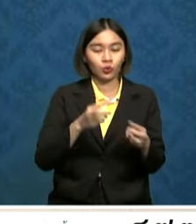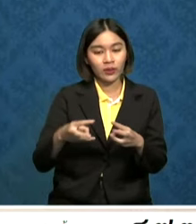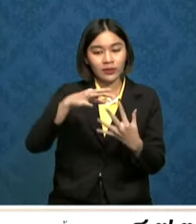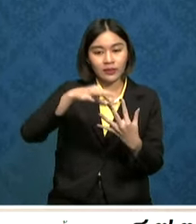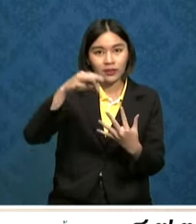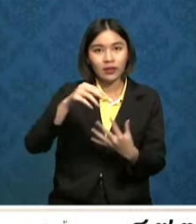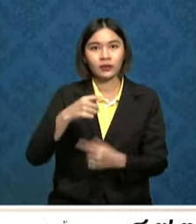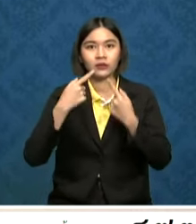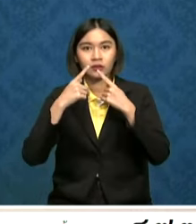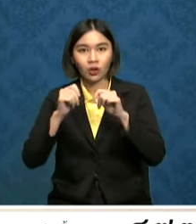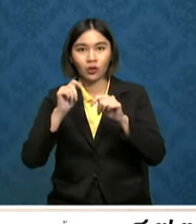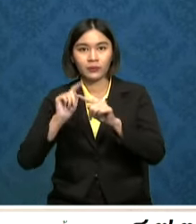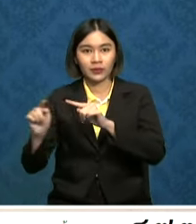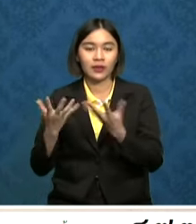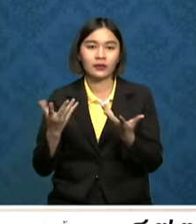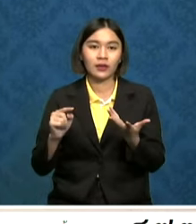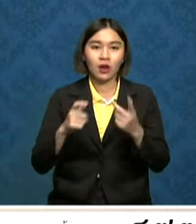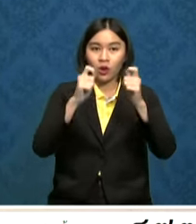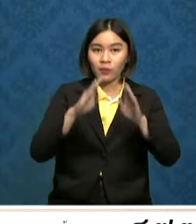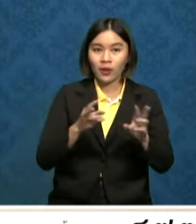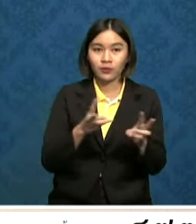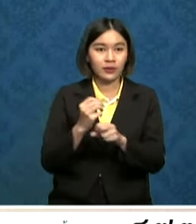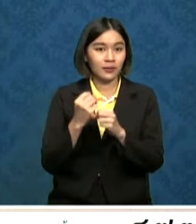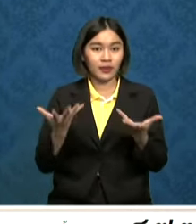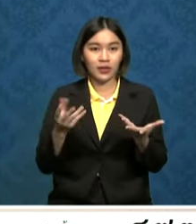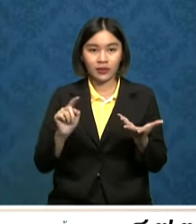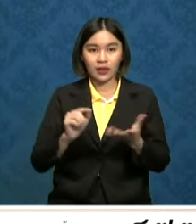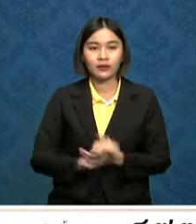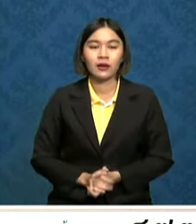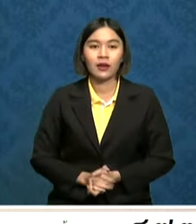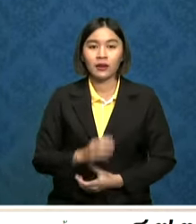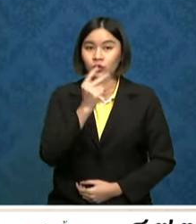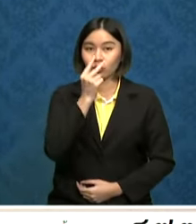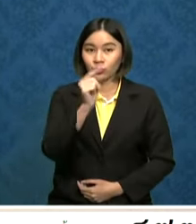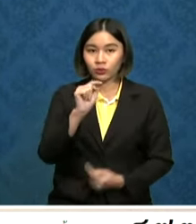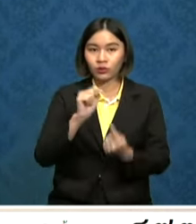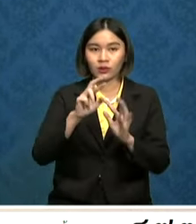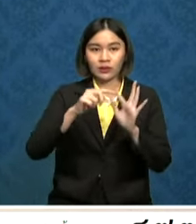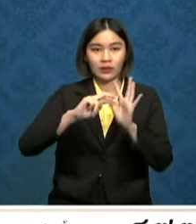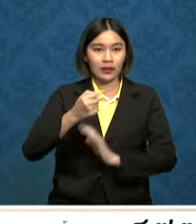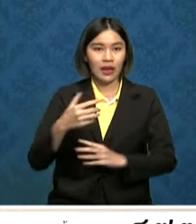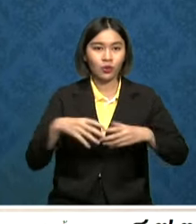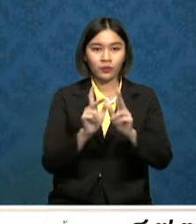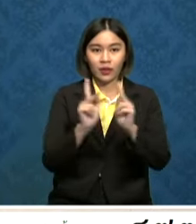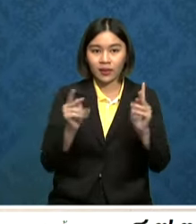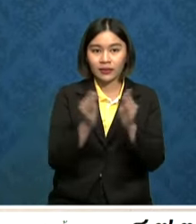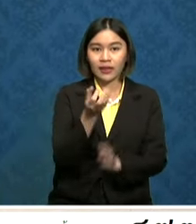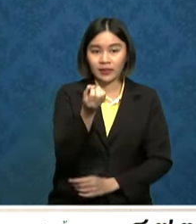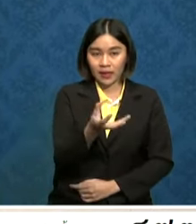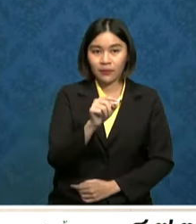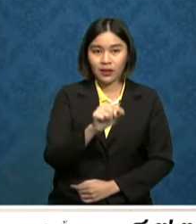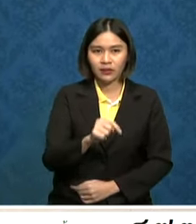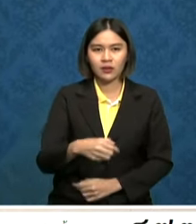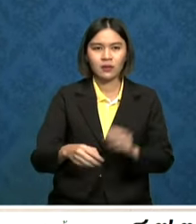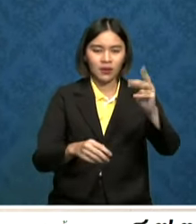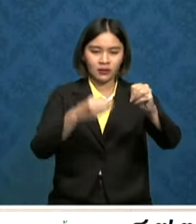บประชามตินั้นถูกออกแบบอย่างไรได้บ้างถ้าเราไปดูในส่วนของร่างของกรรมาธิการเสียงข้างมากครับจะเห็นว่าในหลายมา